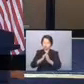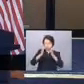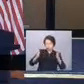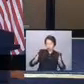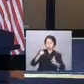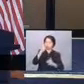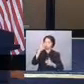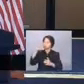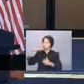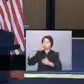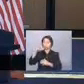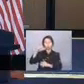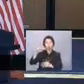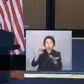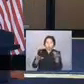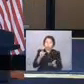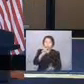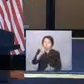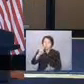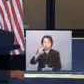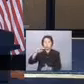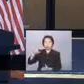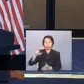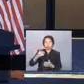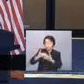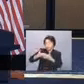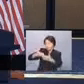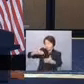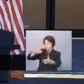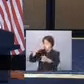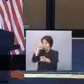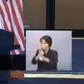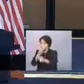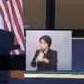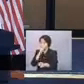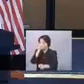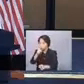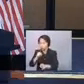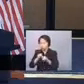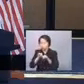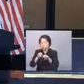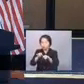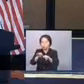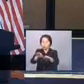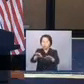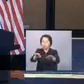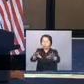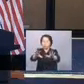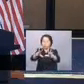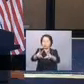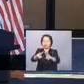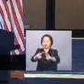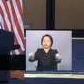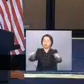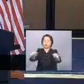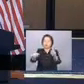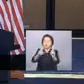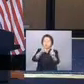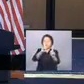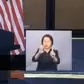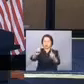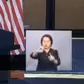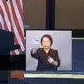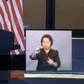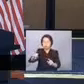tempoh beberapa bulan sebelum kita dapat betul-betul pastikan penularan global ini diatasi